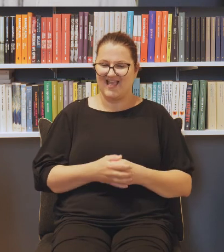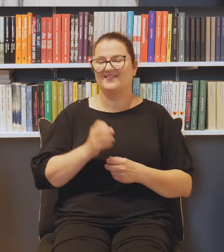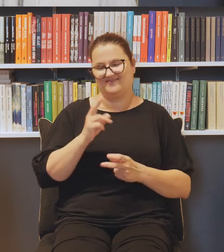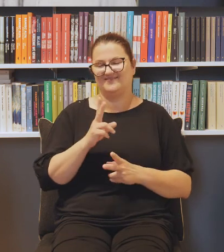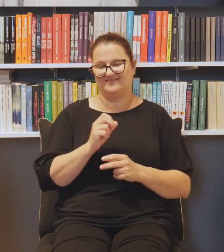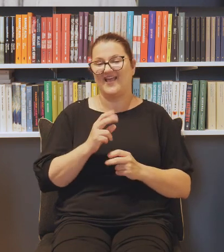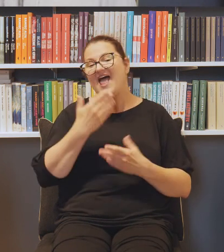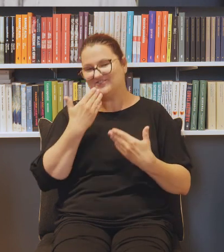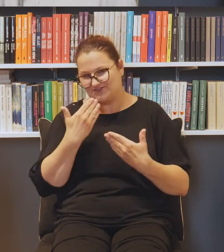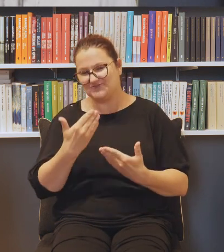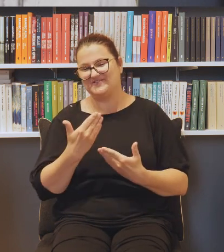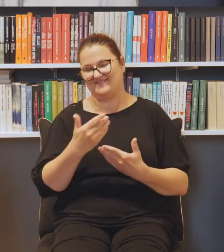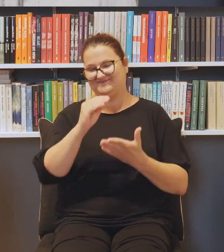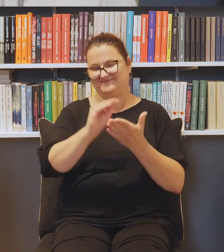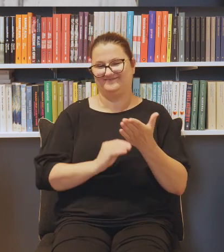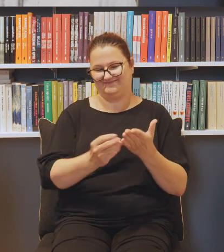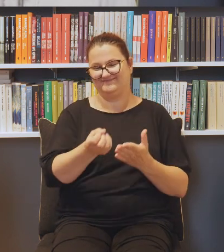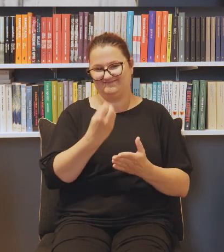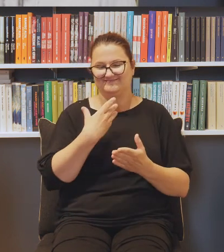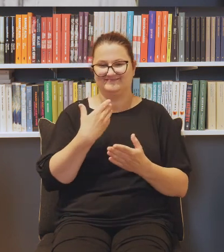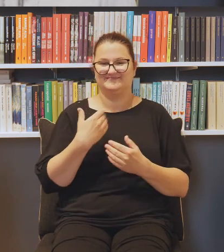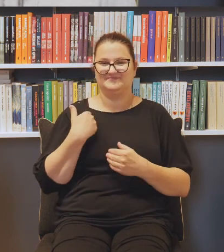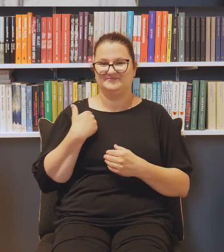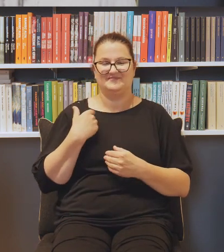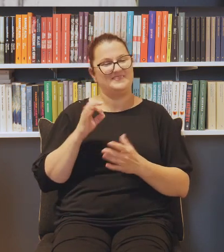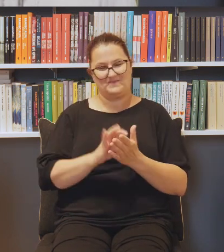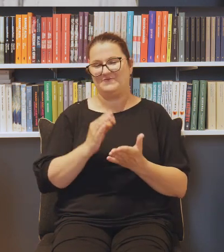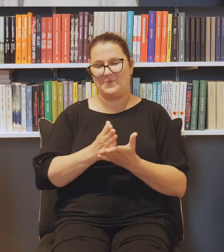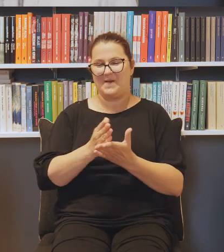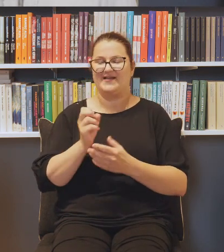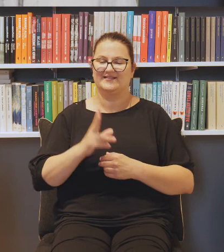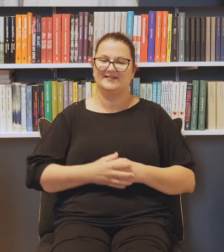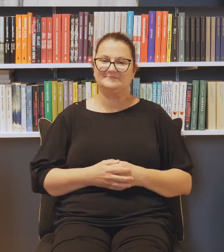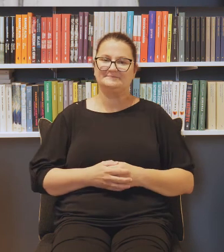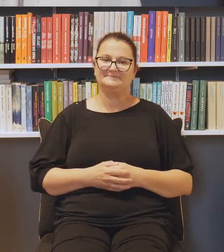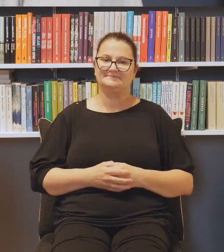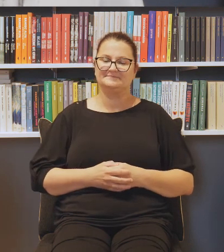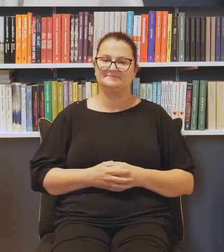Ale tak, więc ale dziękuję za recenzję, bo to na pewno pomaga.